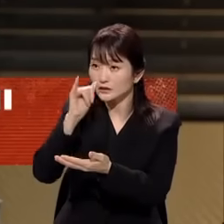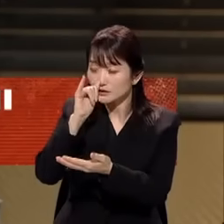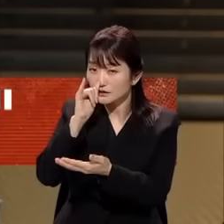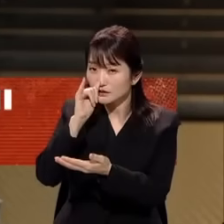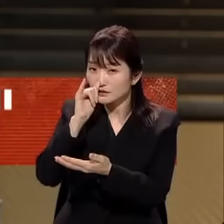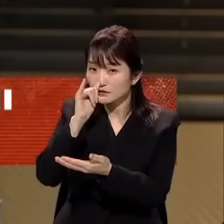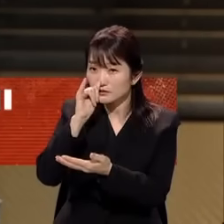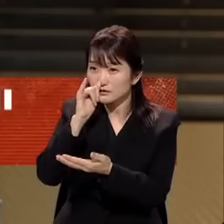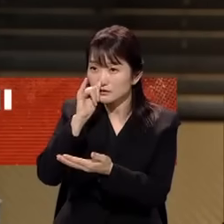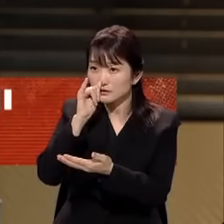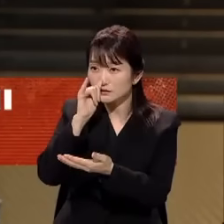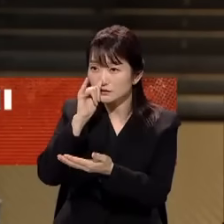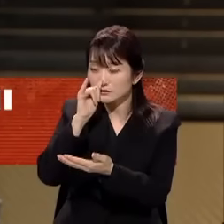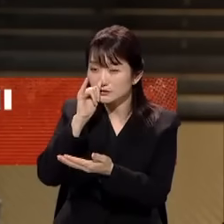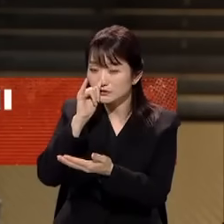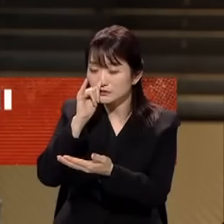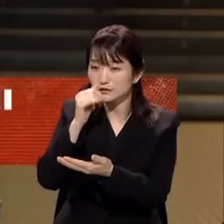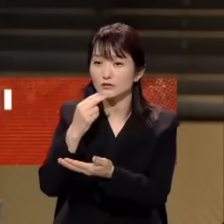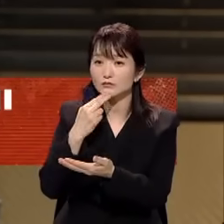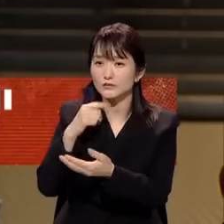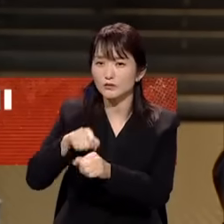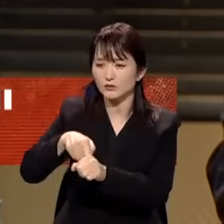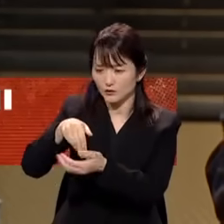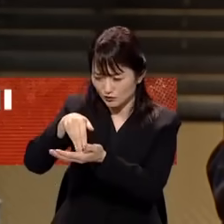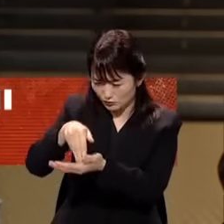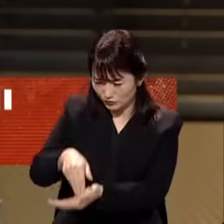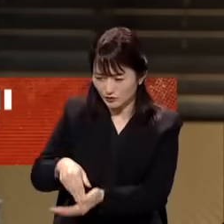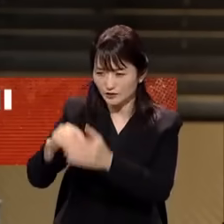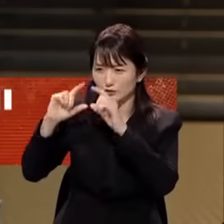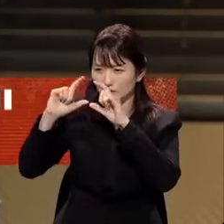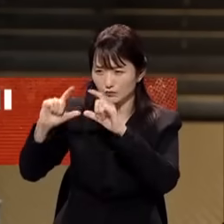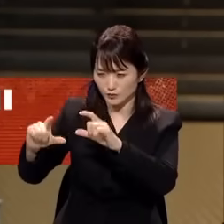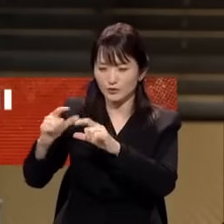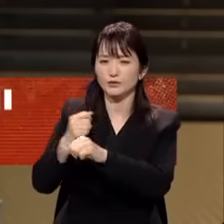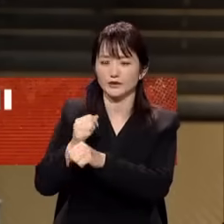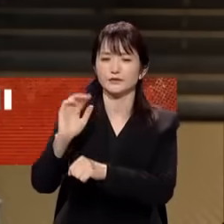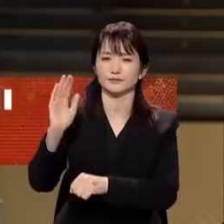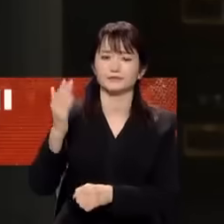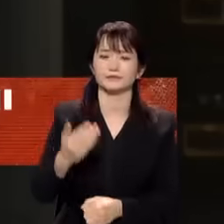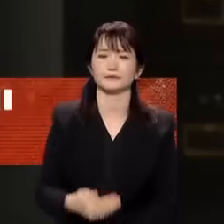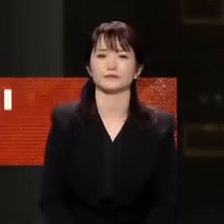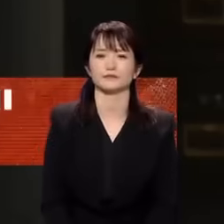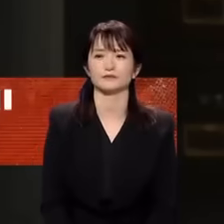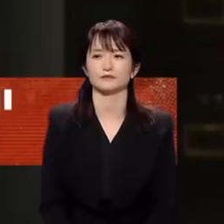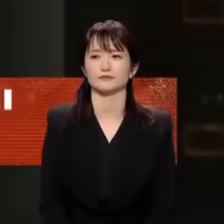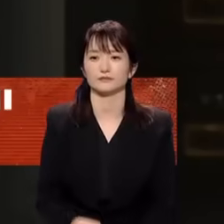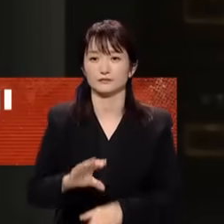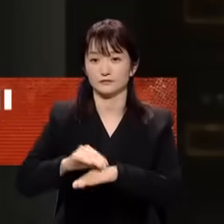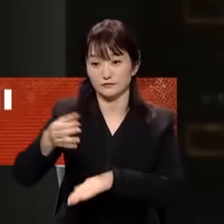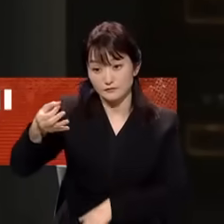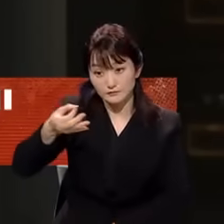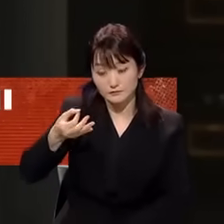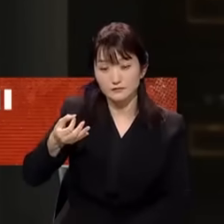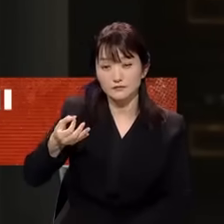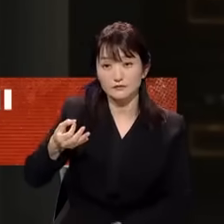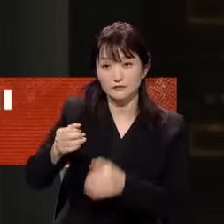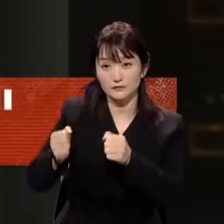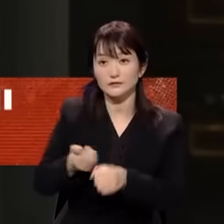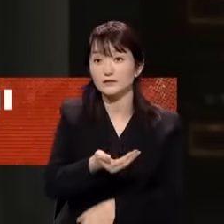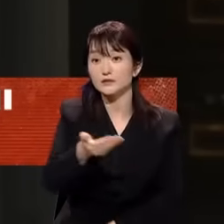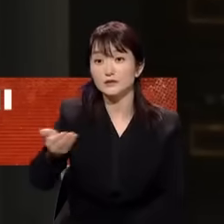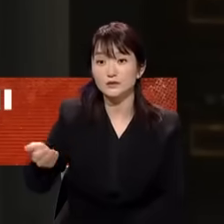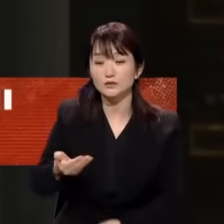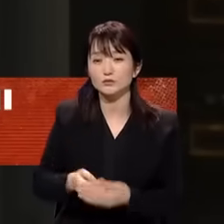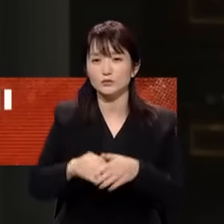명확하게 중한 처벌을 통해서 국민들에게 좀 보여줘야 할 것으로 보입니다. 그 지금 방송 보고 계시는 우리 가족 여러분들 오늘 하루